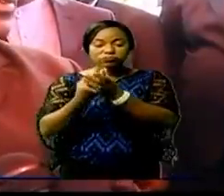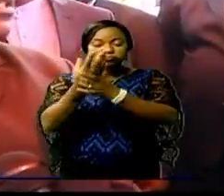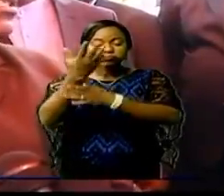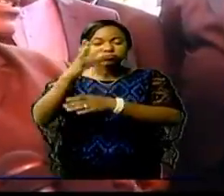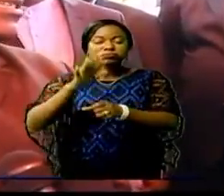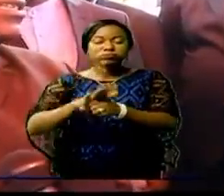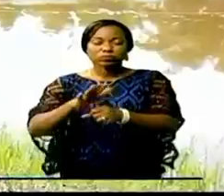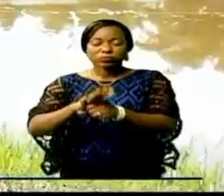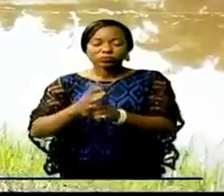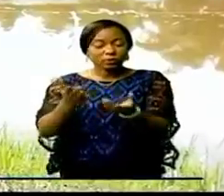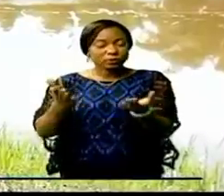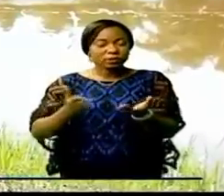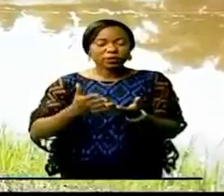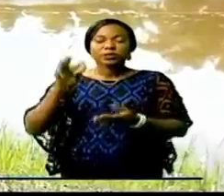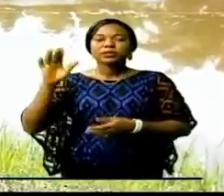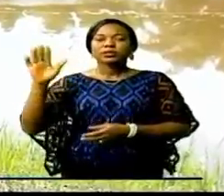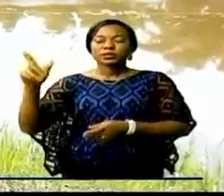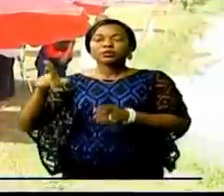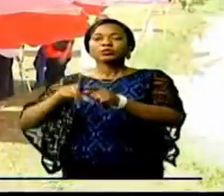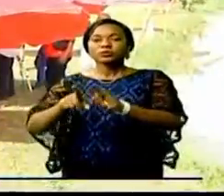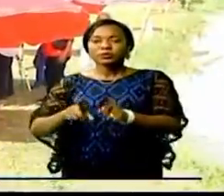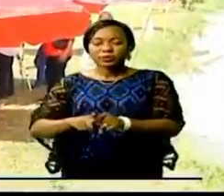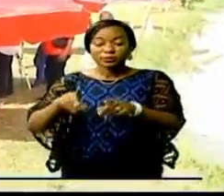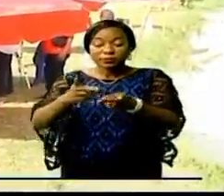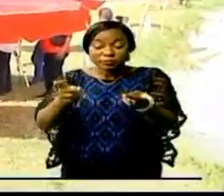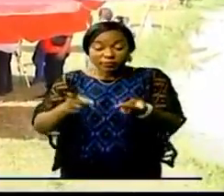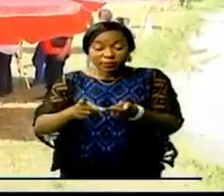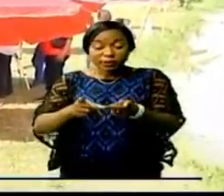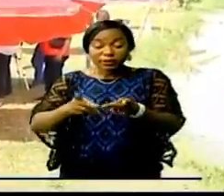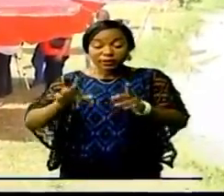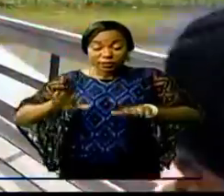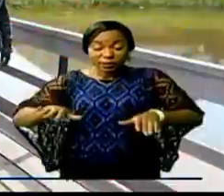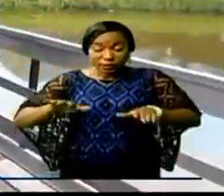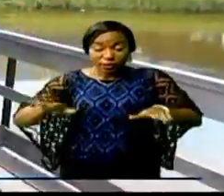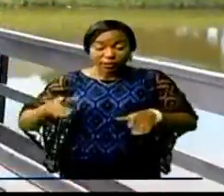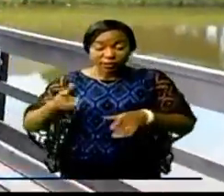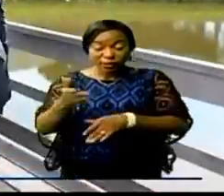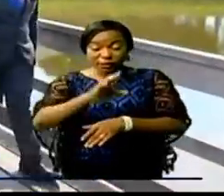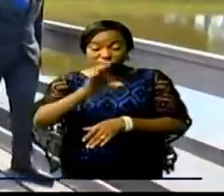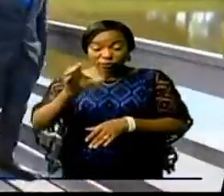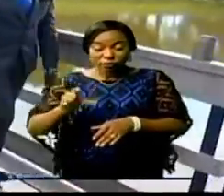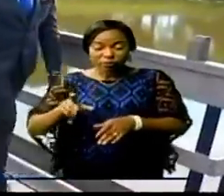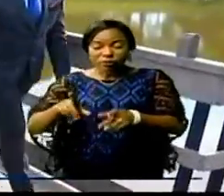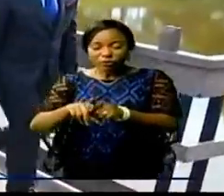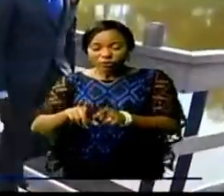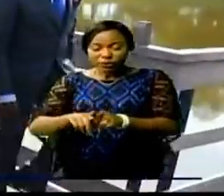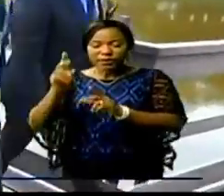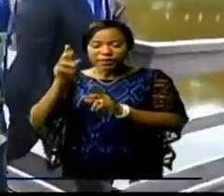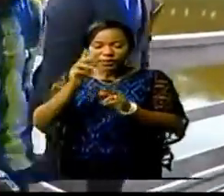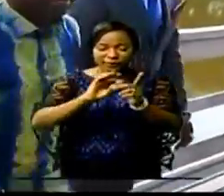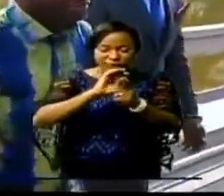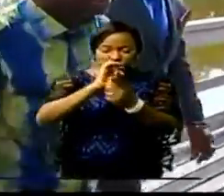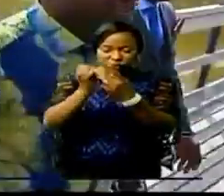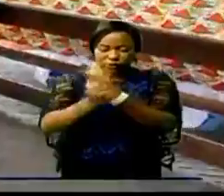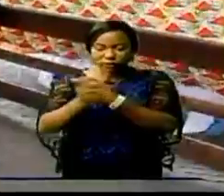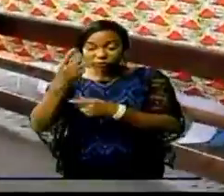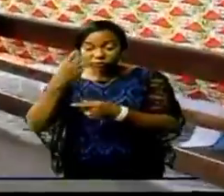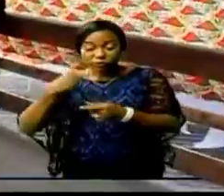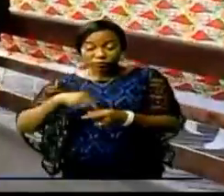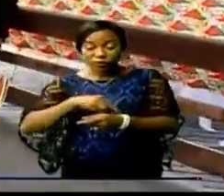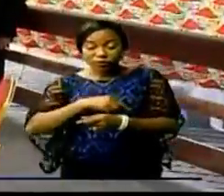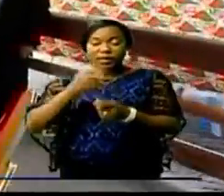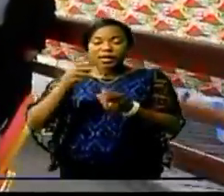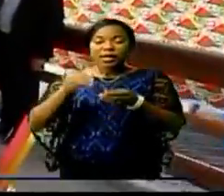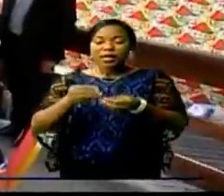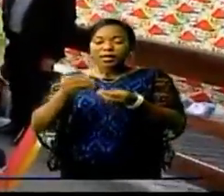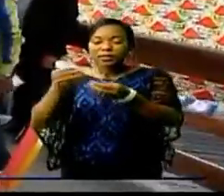niveau des Kinshasa. Un véritable attrait touristique, ce site que le ministre du Tourisme Moderon Simba, présent lors de cette activité, a